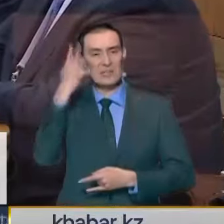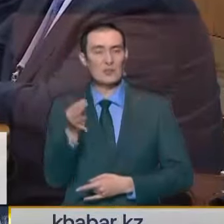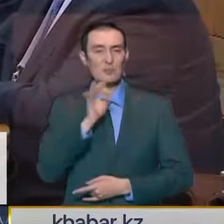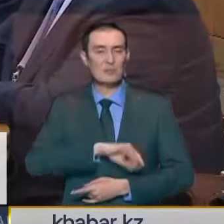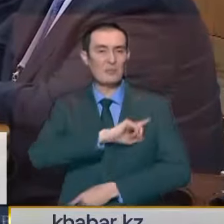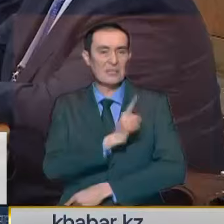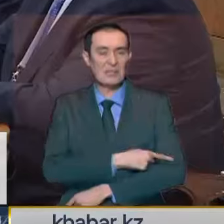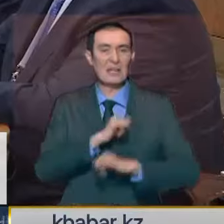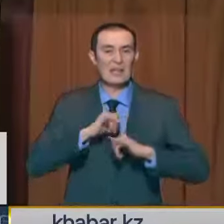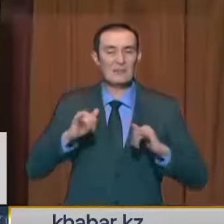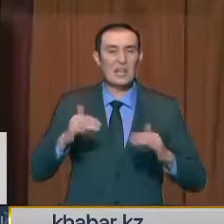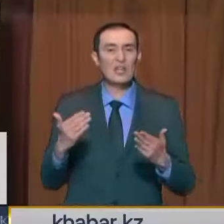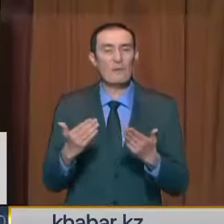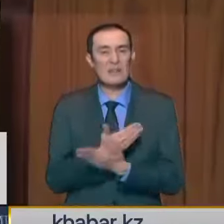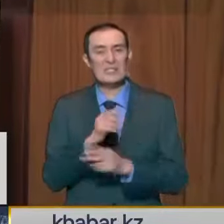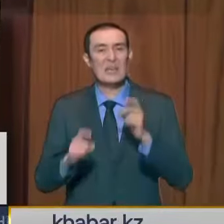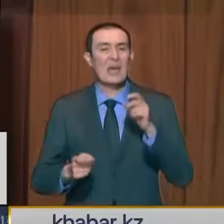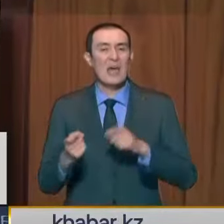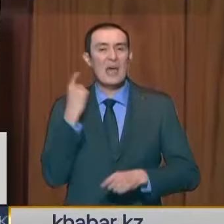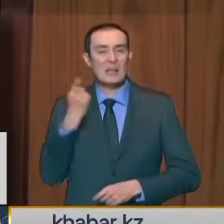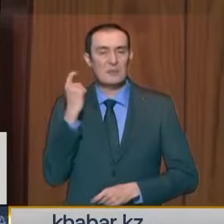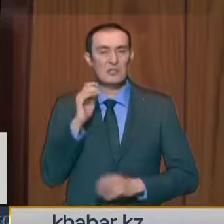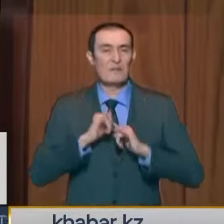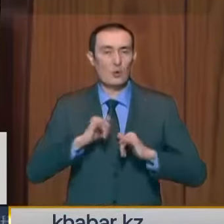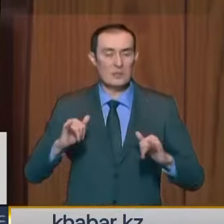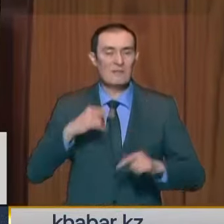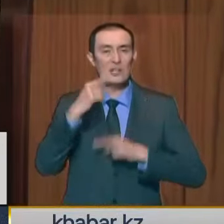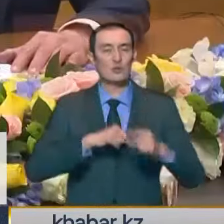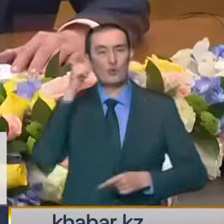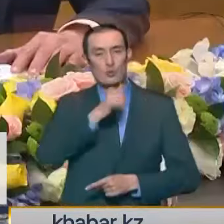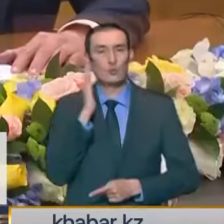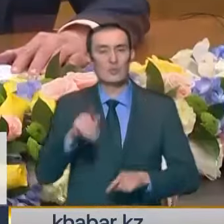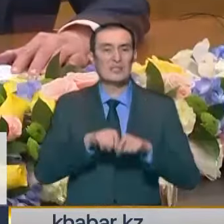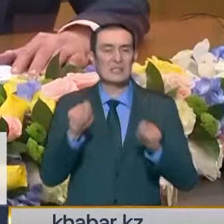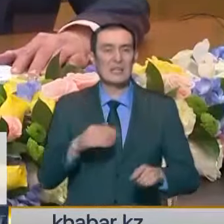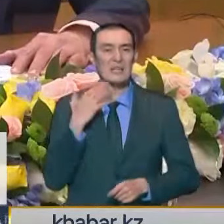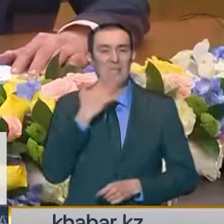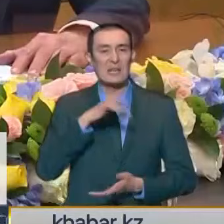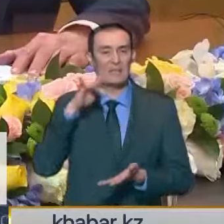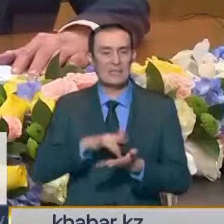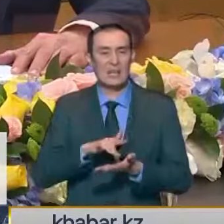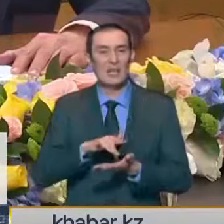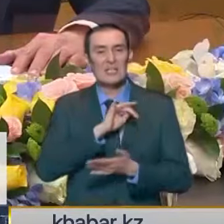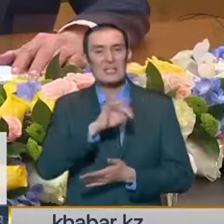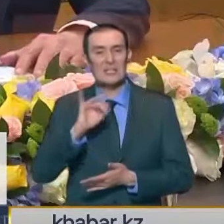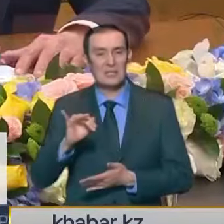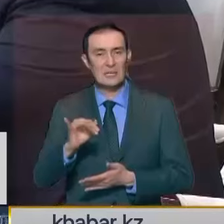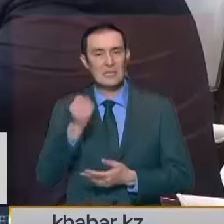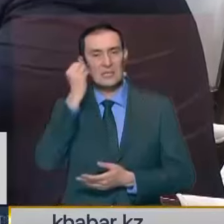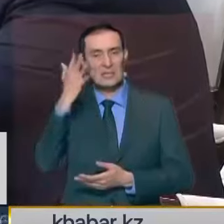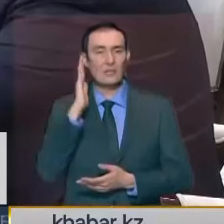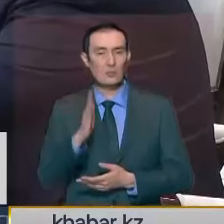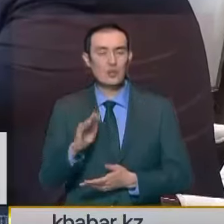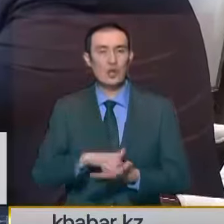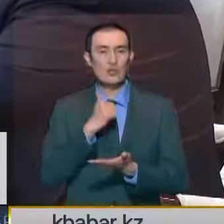его потенциала для развития инноваций и экономического роста в следующем году планируется создание национального центра искусственного интеллекта который